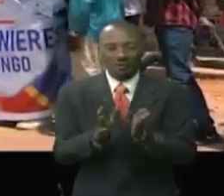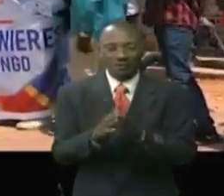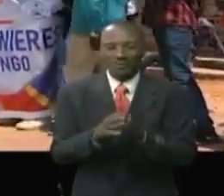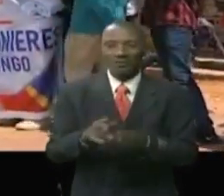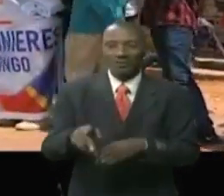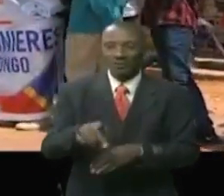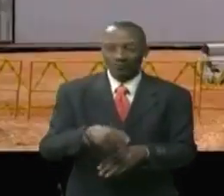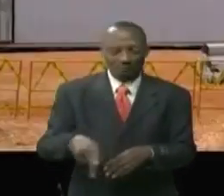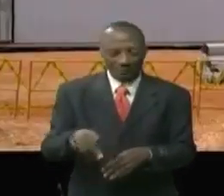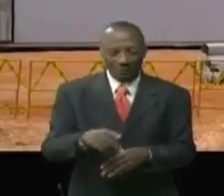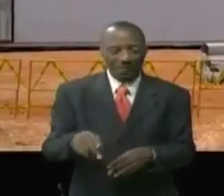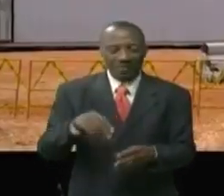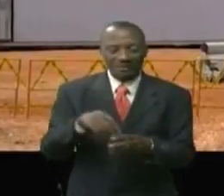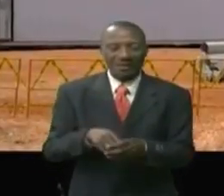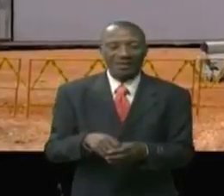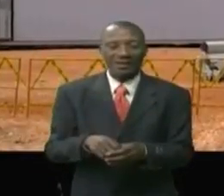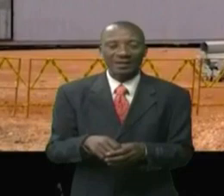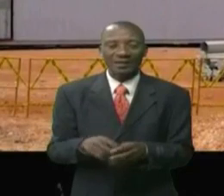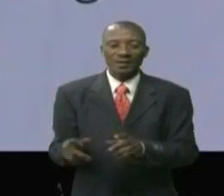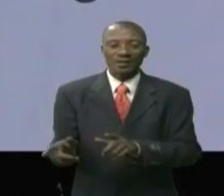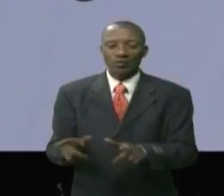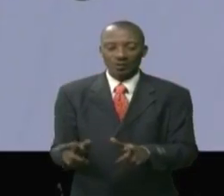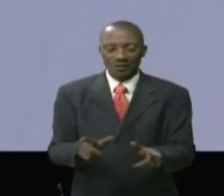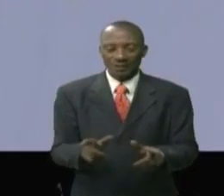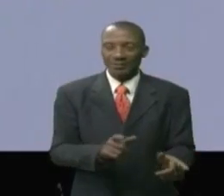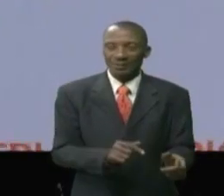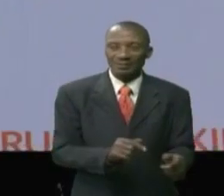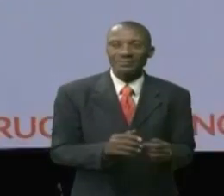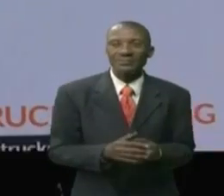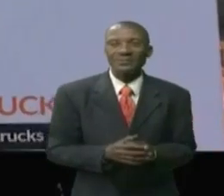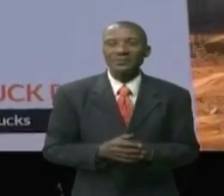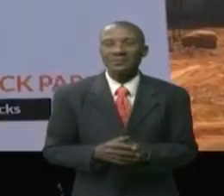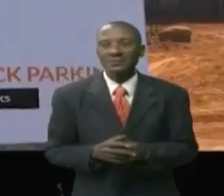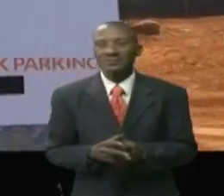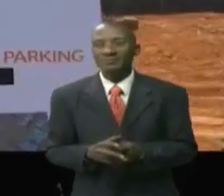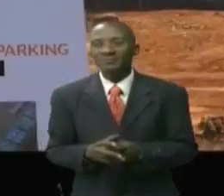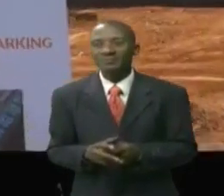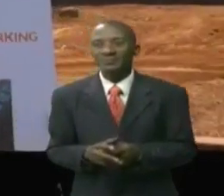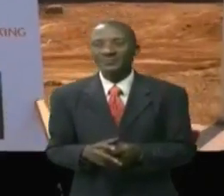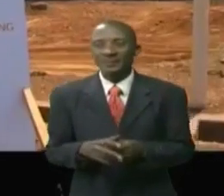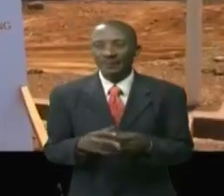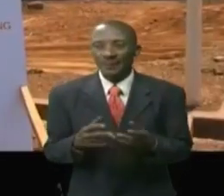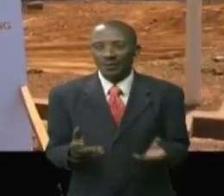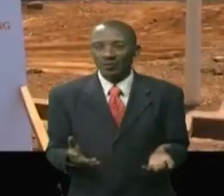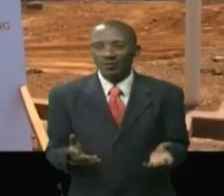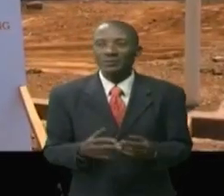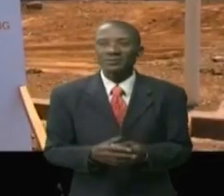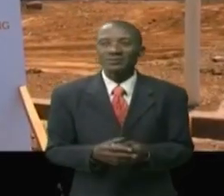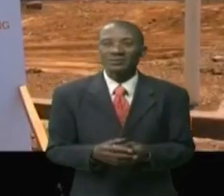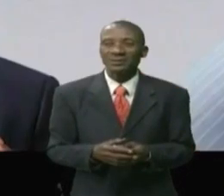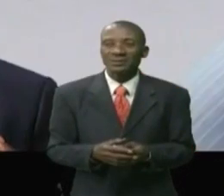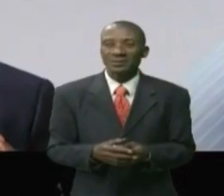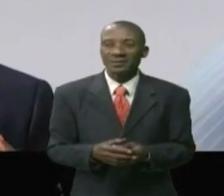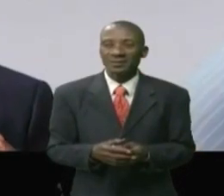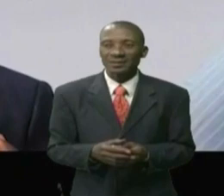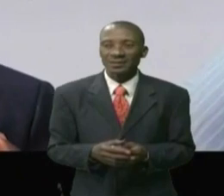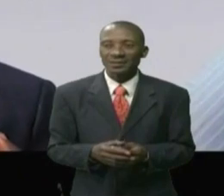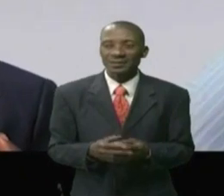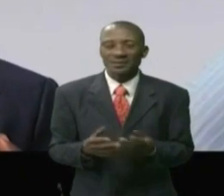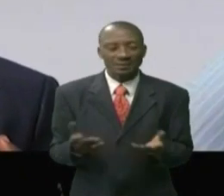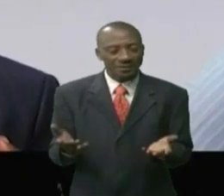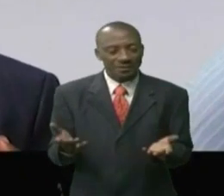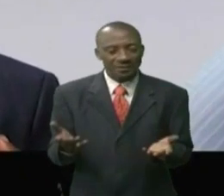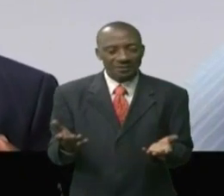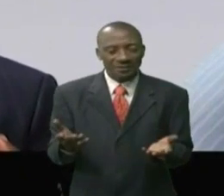commerce et d'échange destiné aux trisur artisanaux c'est une initiative qui a été mis sur pied en réponse